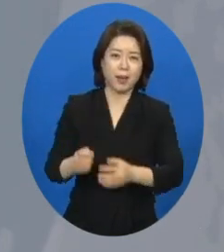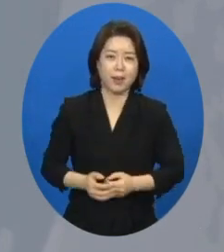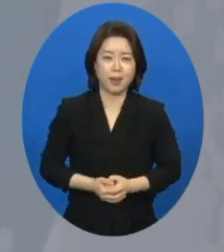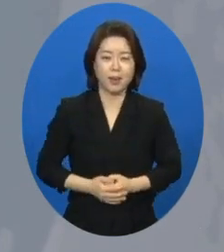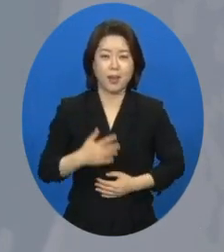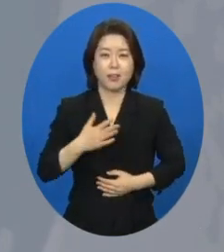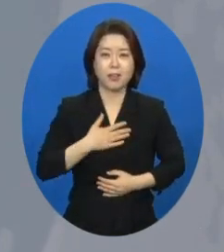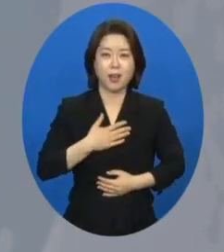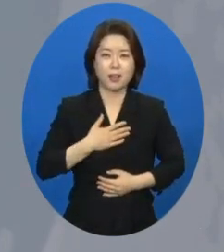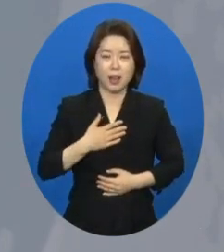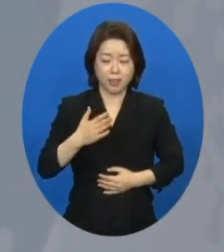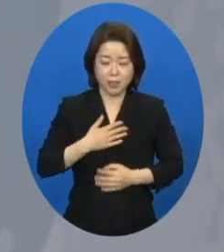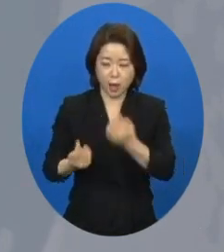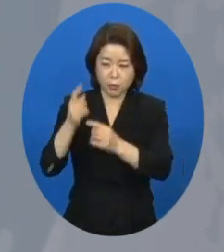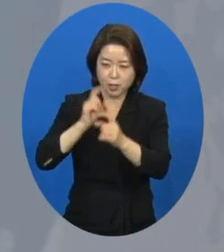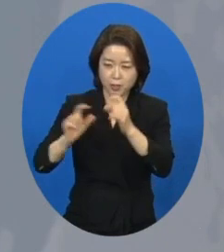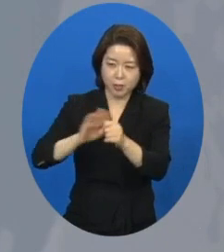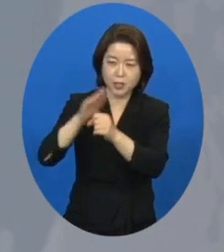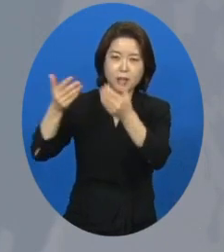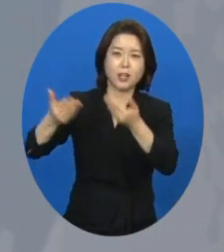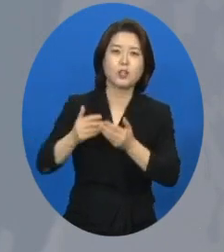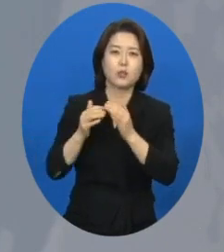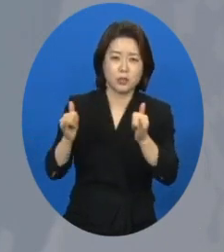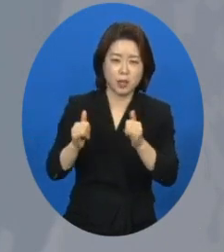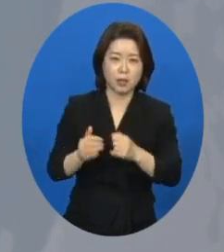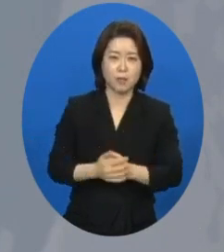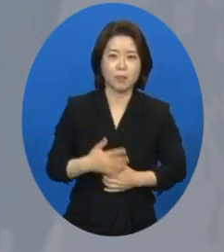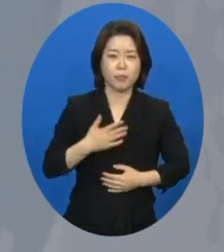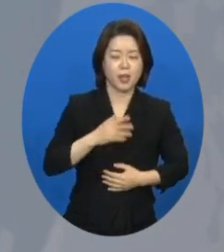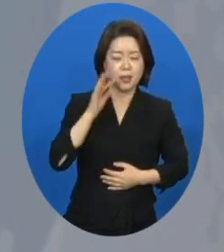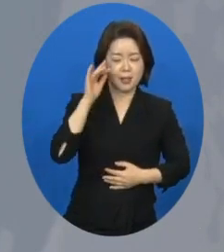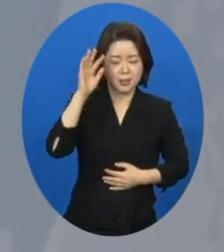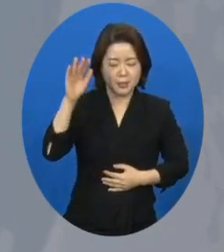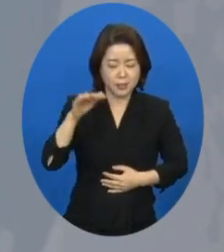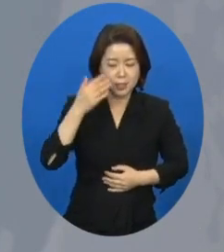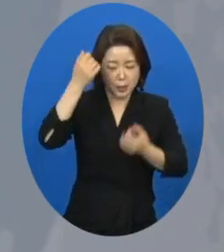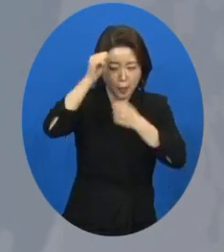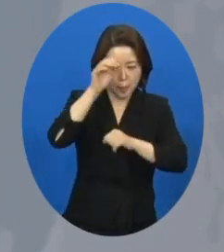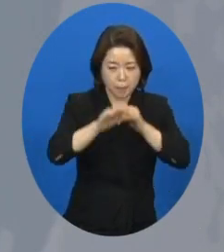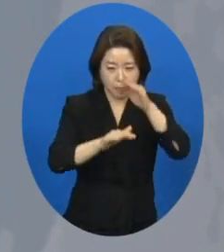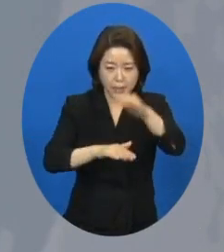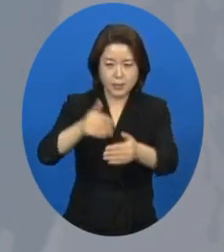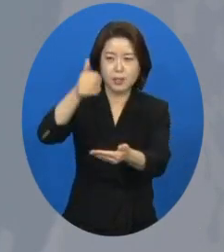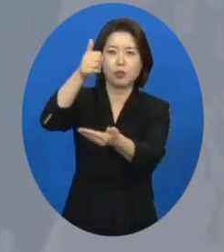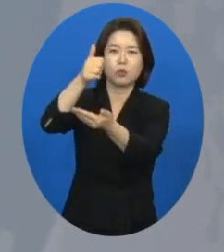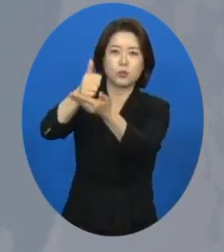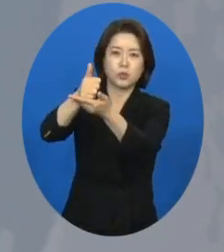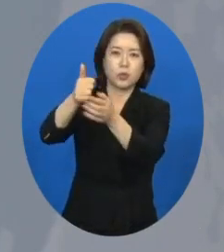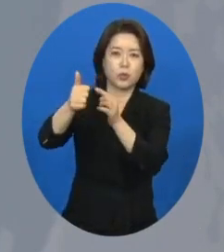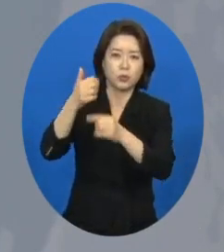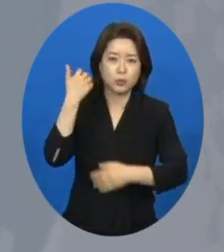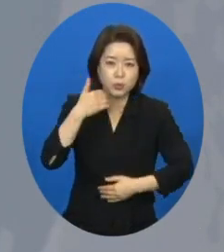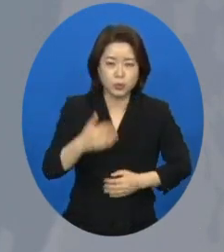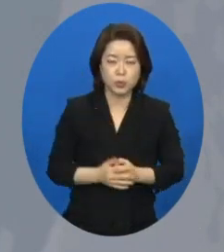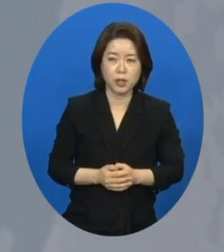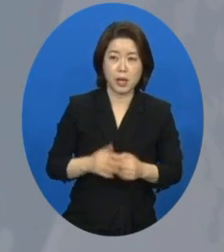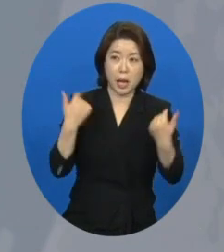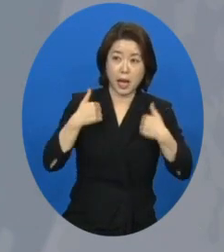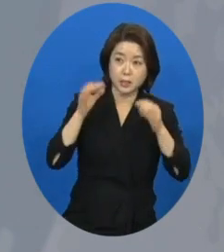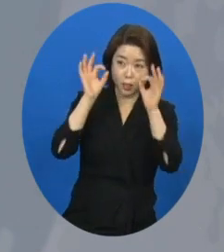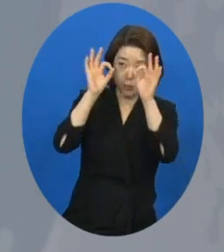나보다 더 사랑하는 사람, 내가 그렇게 그리워하던 발자국의 주인공, 늘 보고